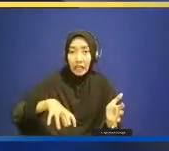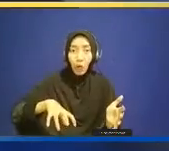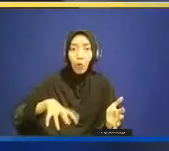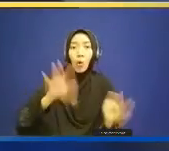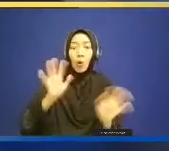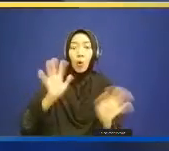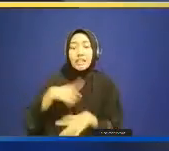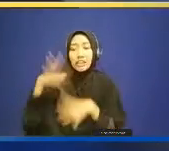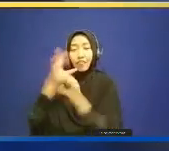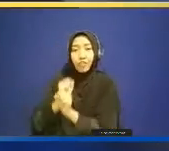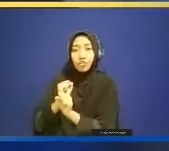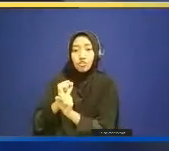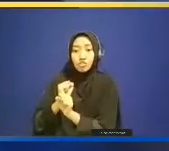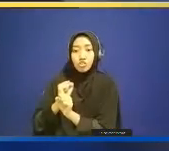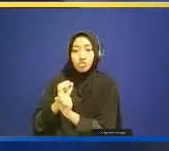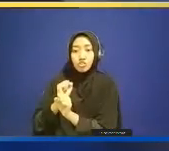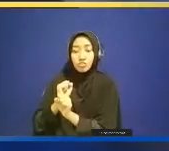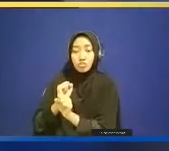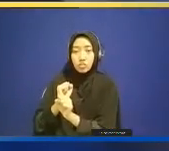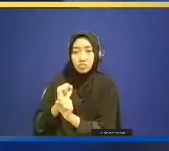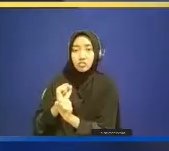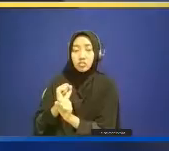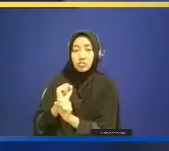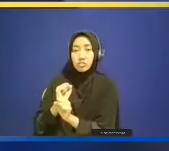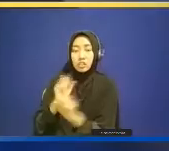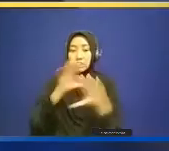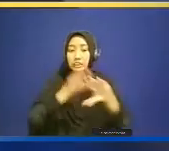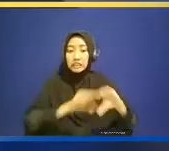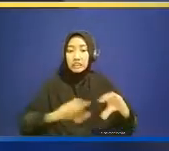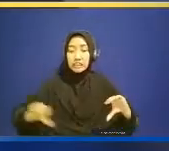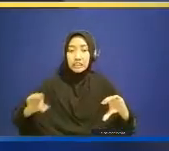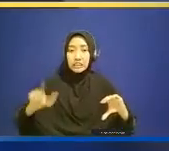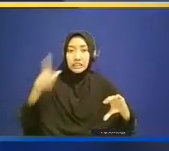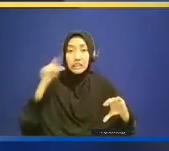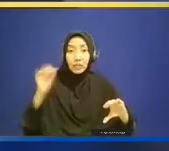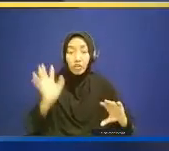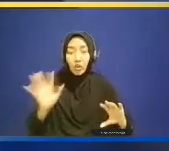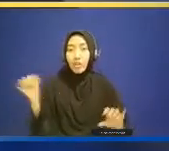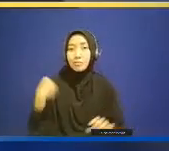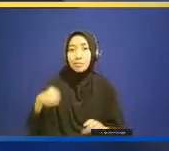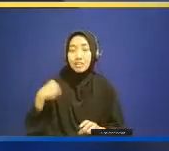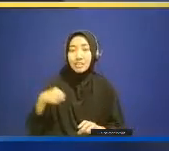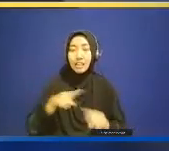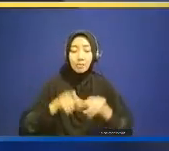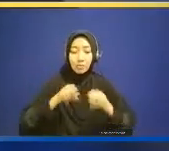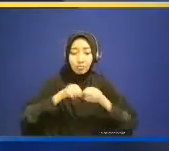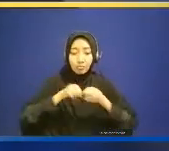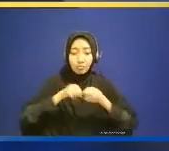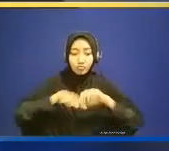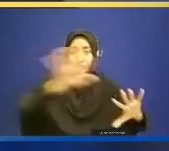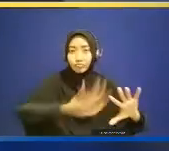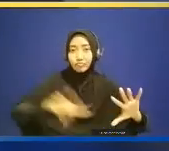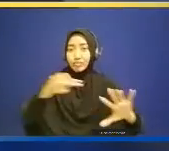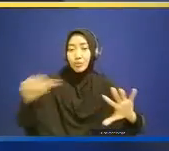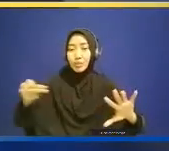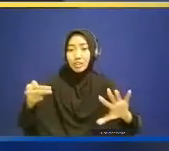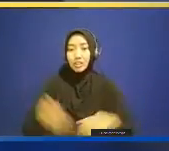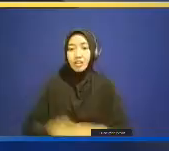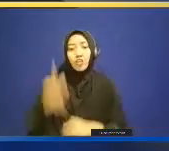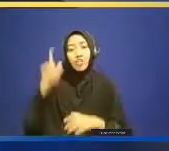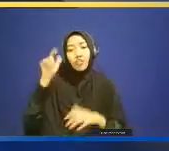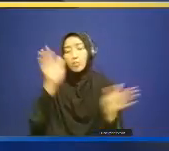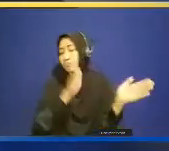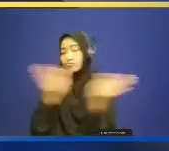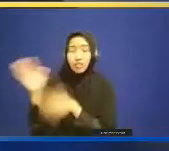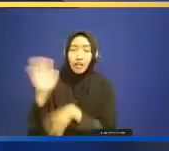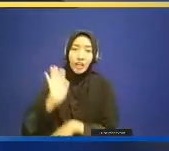fokus saja di Pulau Jawa gitu Tapi kan ini juga harus merata Sepertinya kita skip aja fotonya udah ada mungkin nanti